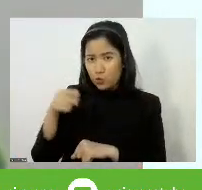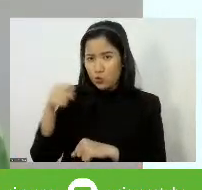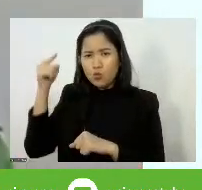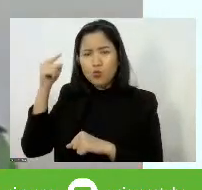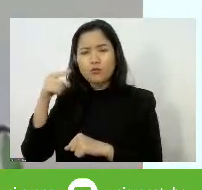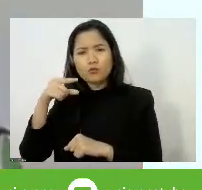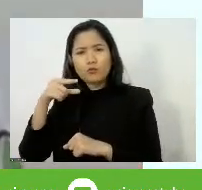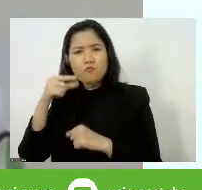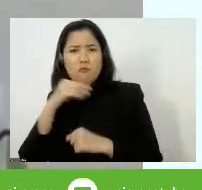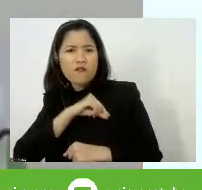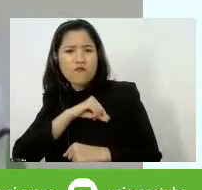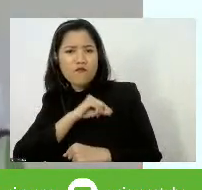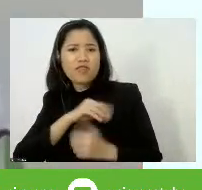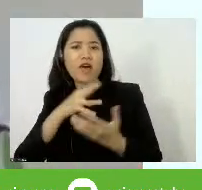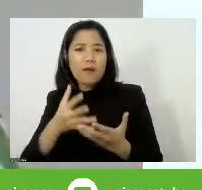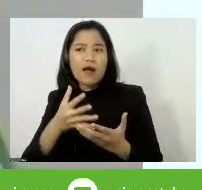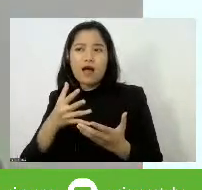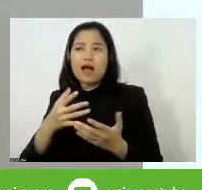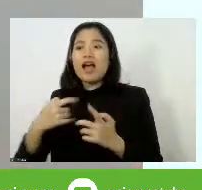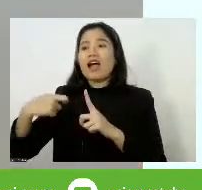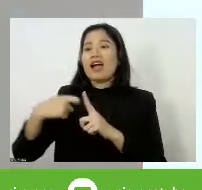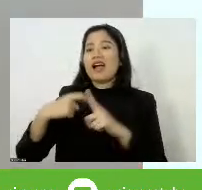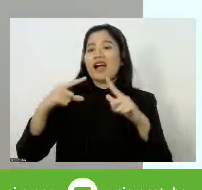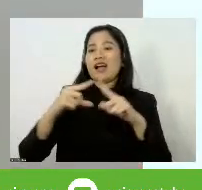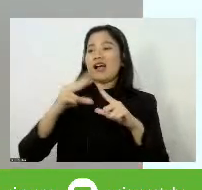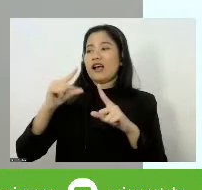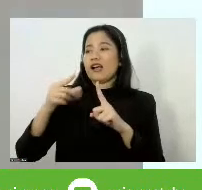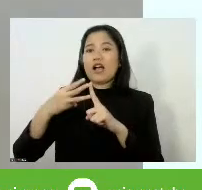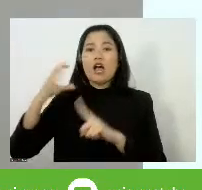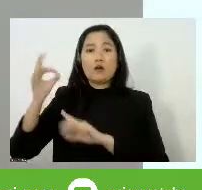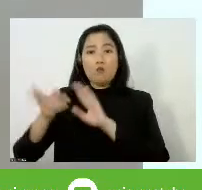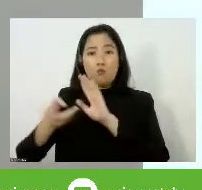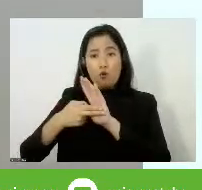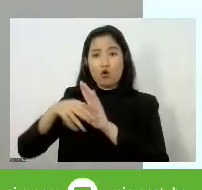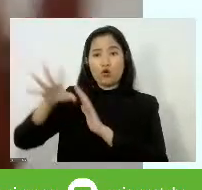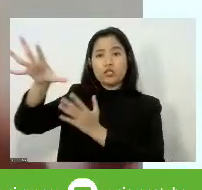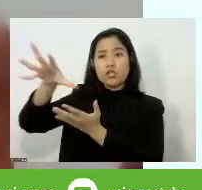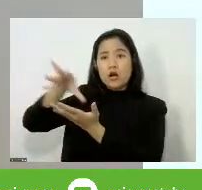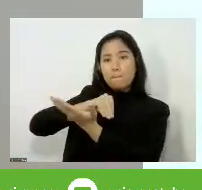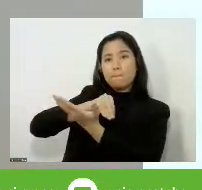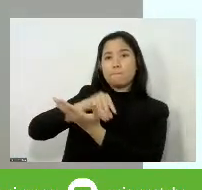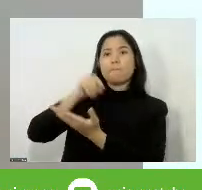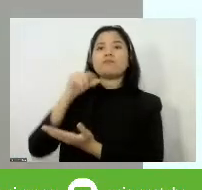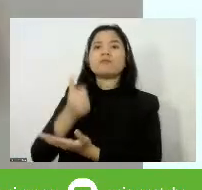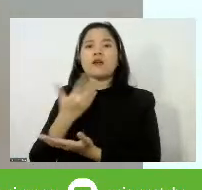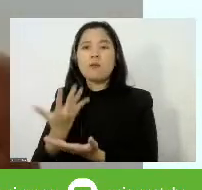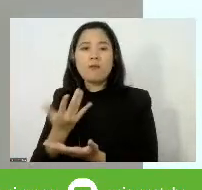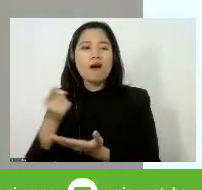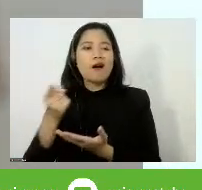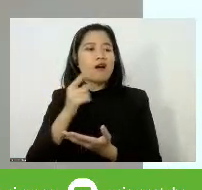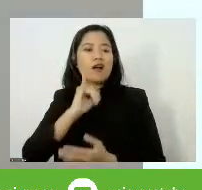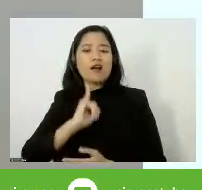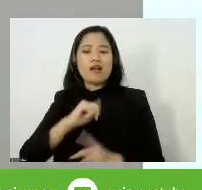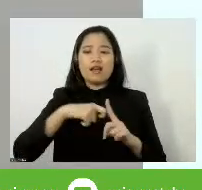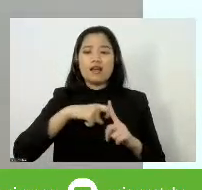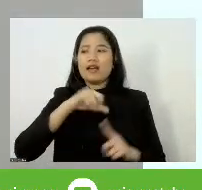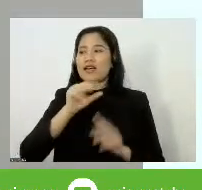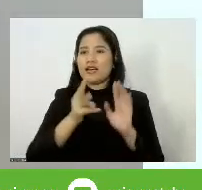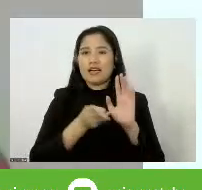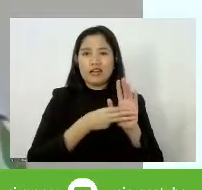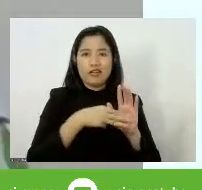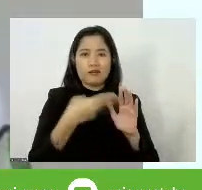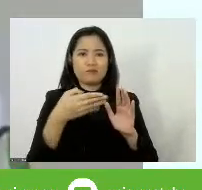yang sangat berfungsi pada pengendalian iklim kita mengurungkan mengurangi gas rumah kaca